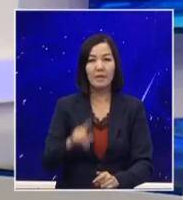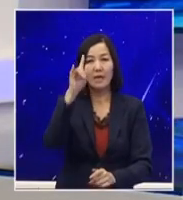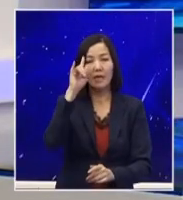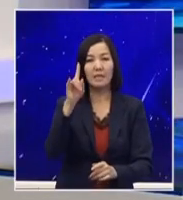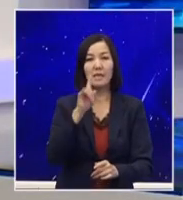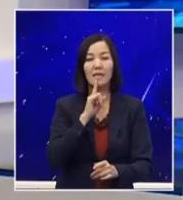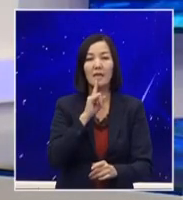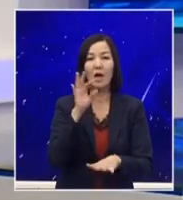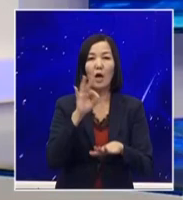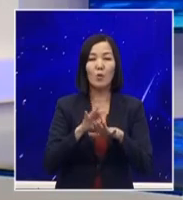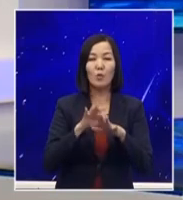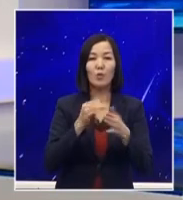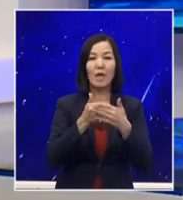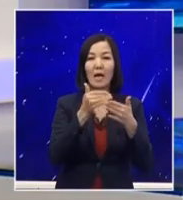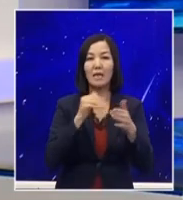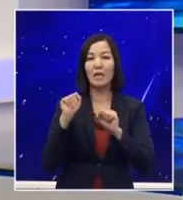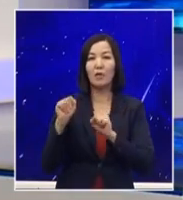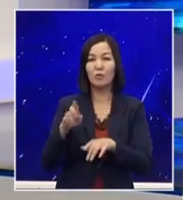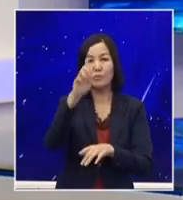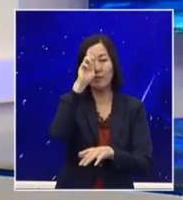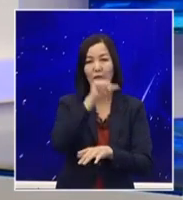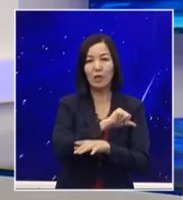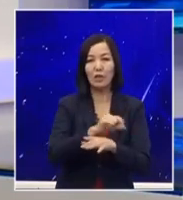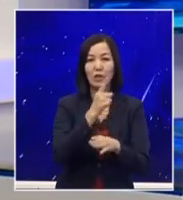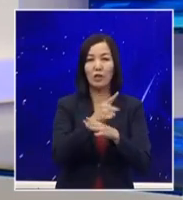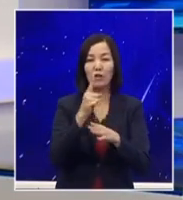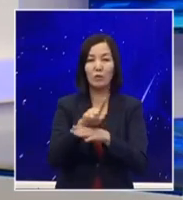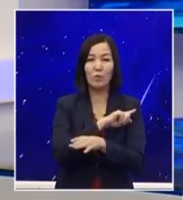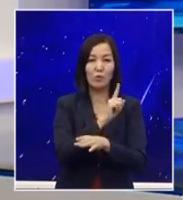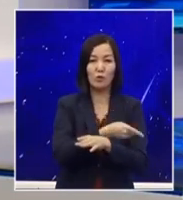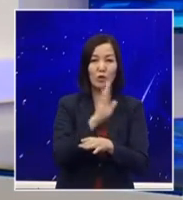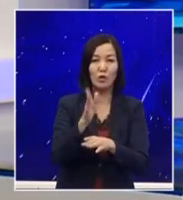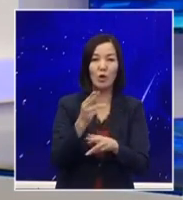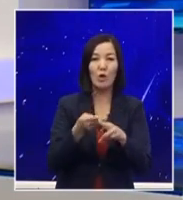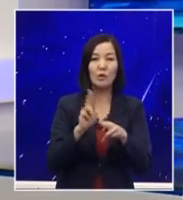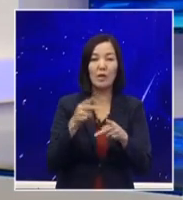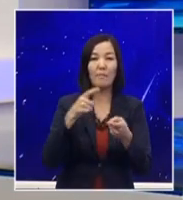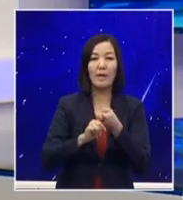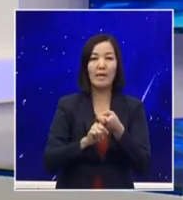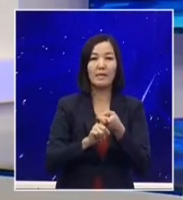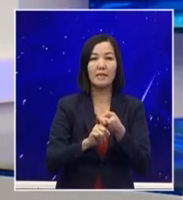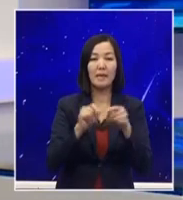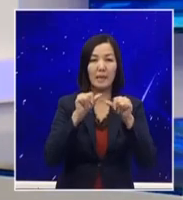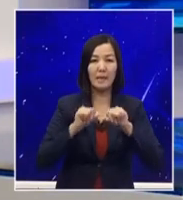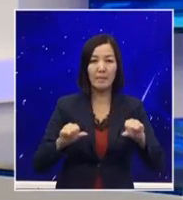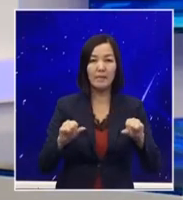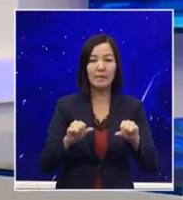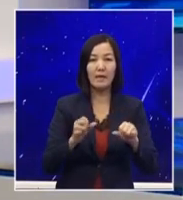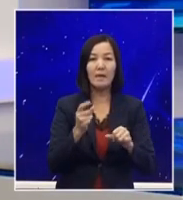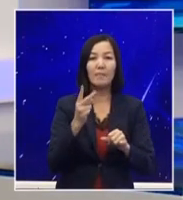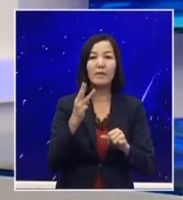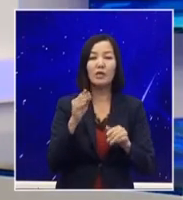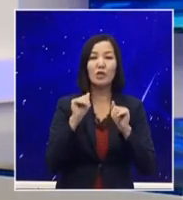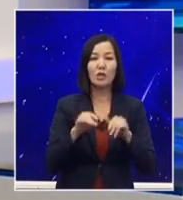Қазақстан корона індеттің алдын алу үшін мемлекеттік шекарадағы шектеу шараларын күшейтеді. Осыған байланысты ведомствоаралық комиссия бірнеше